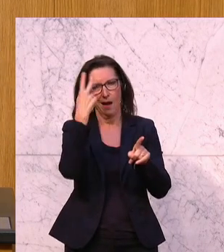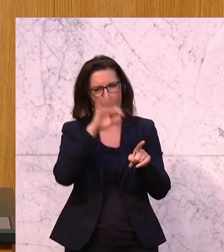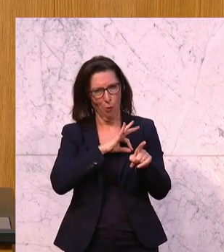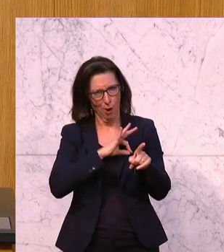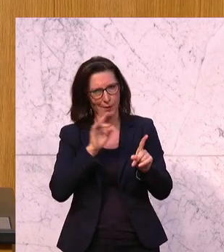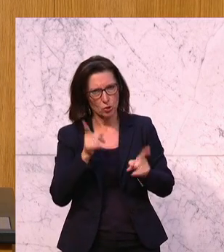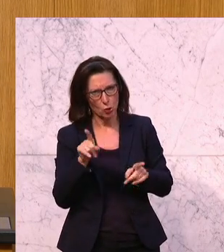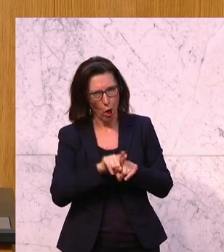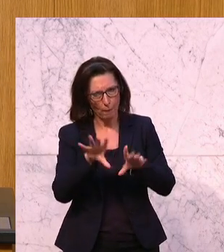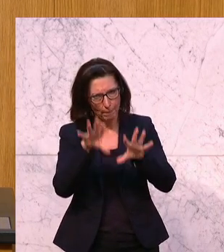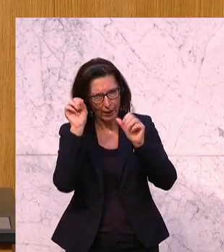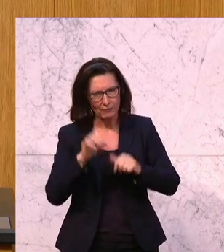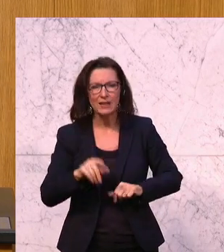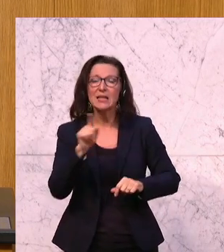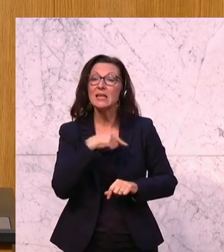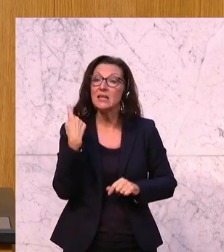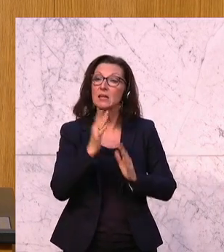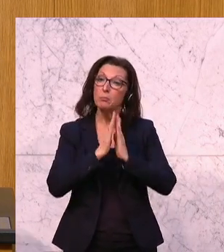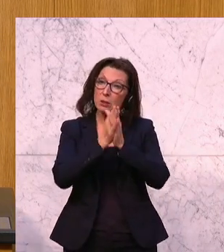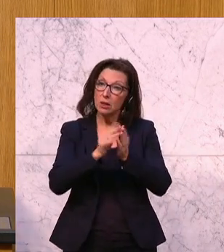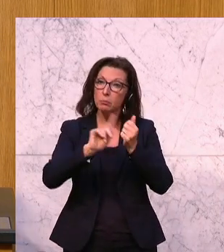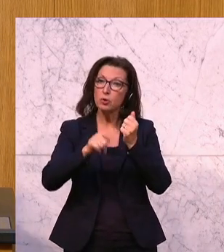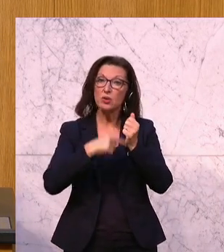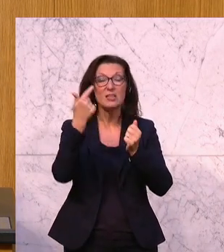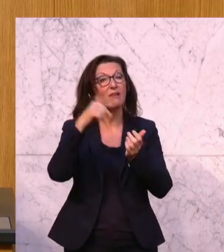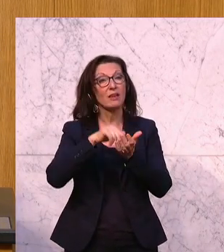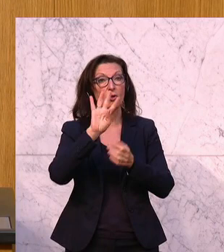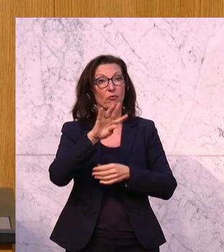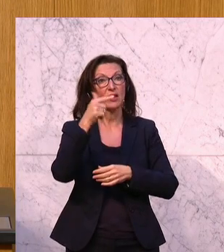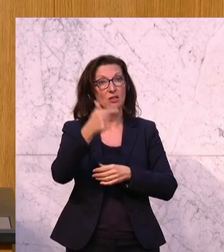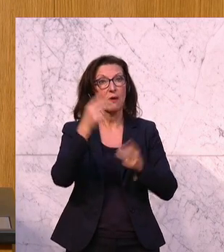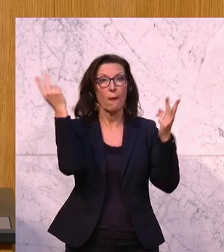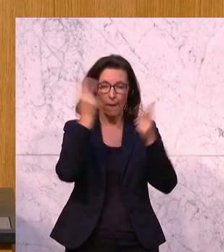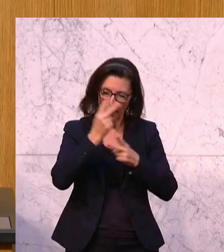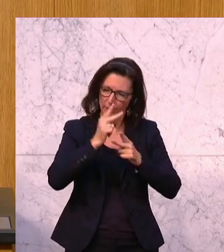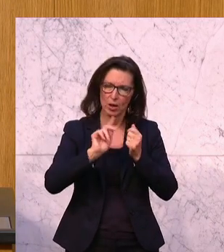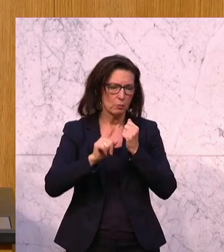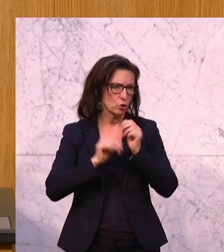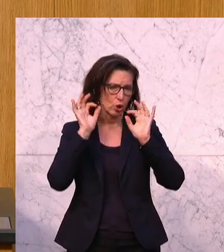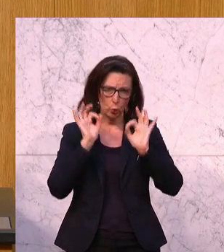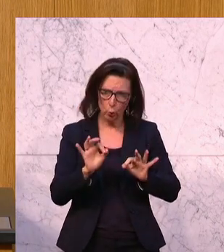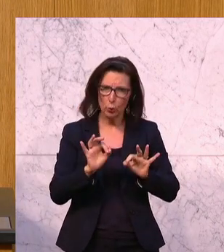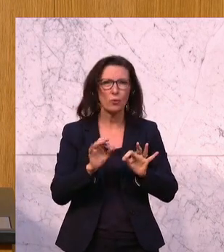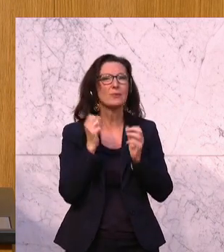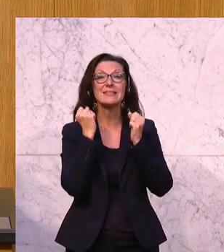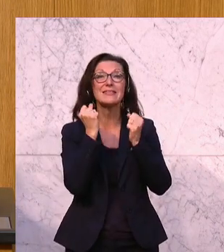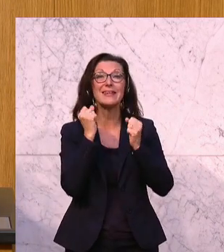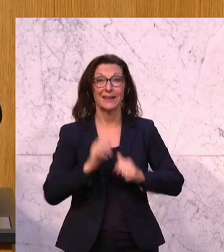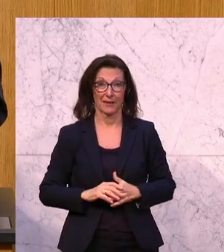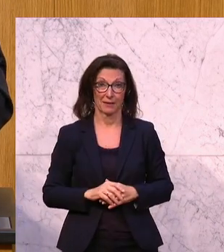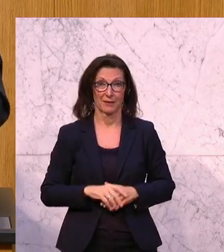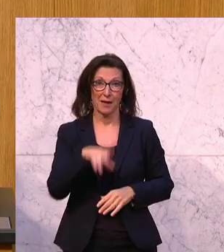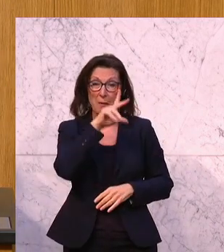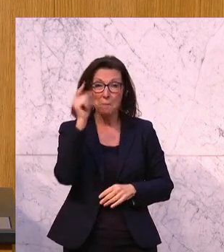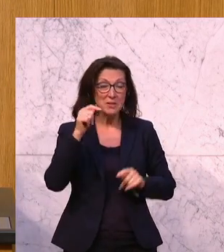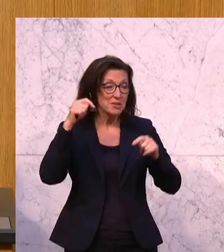Sinn bitte ich um Zustimmung für das Budget 2024. Ein gutes Budget, das auch garantiert, dass Menschen in